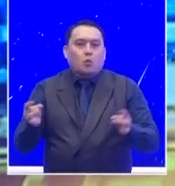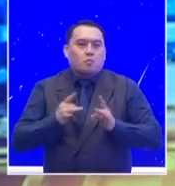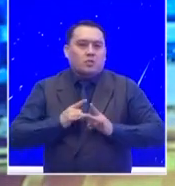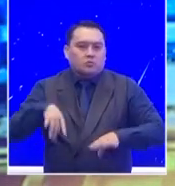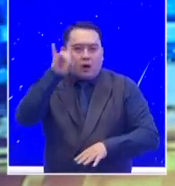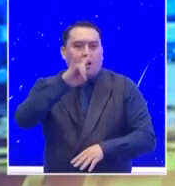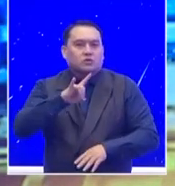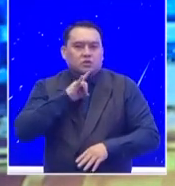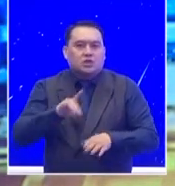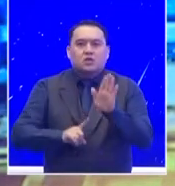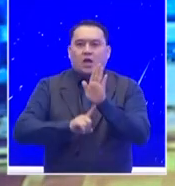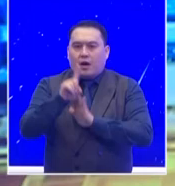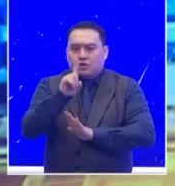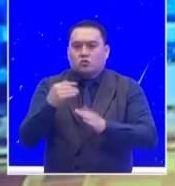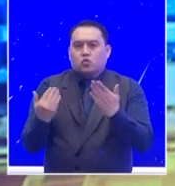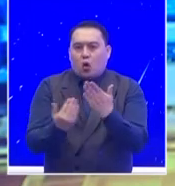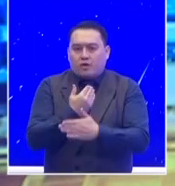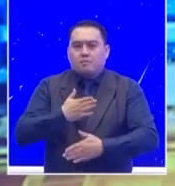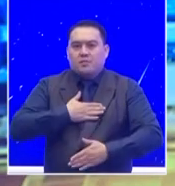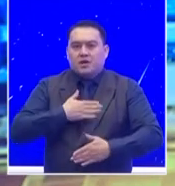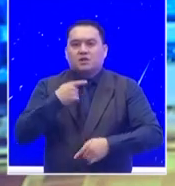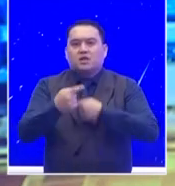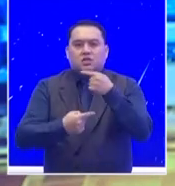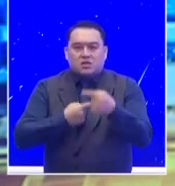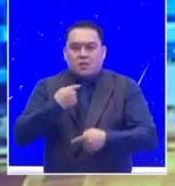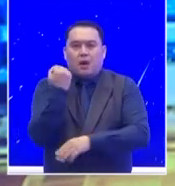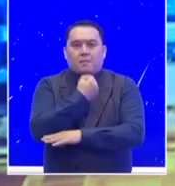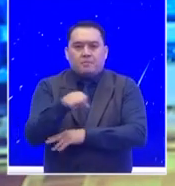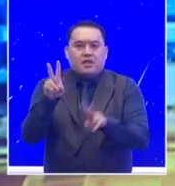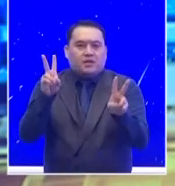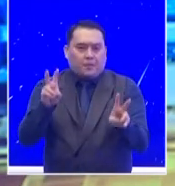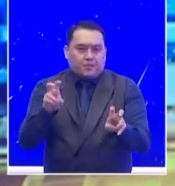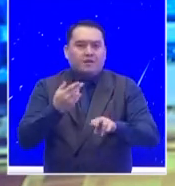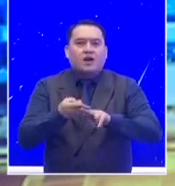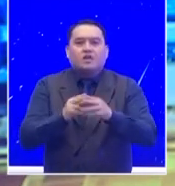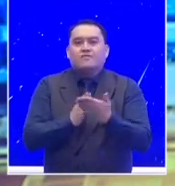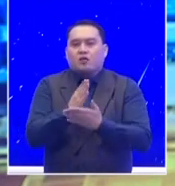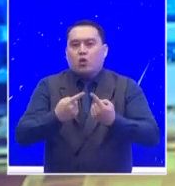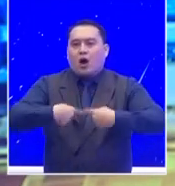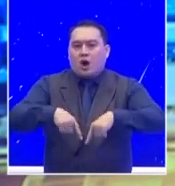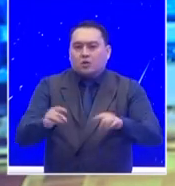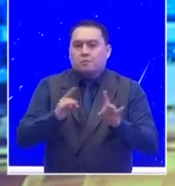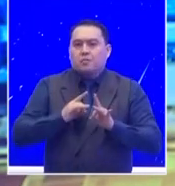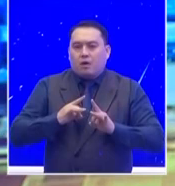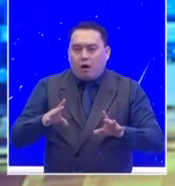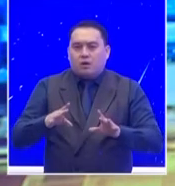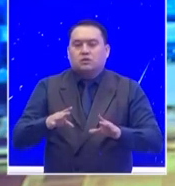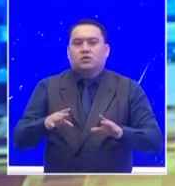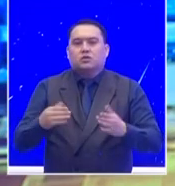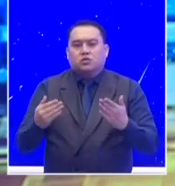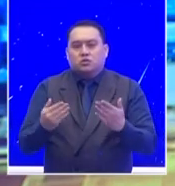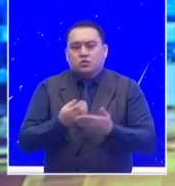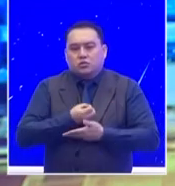случаю юбилея в Казахстане запущена эстафета «Мы – наследники победы». Для ветеранов организуют концерты и